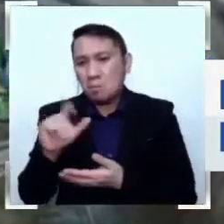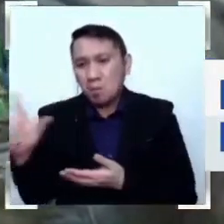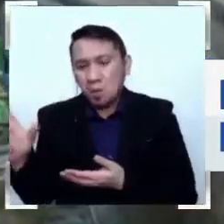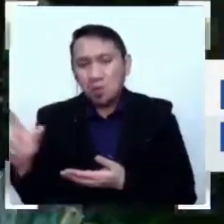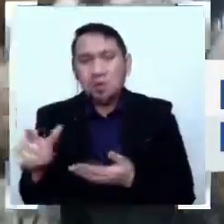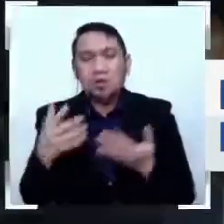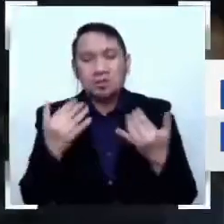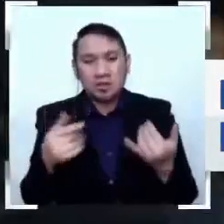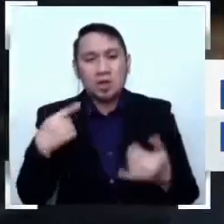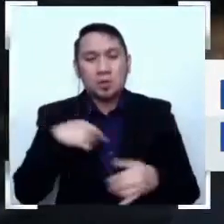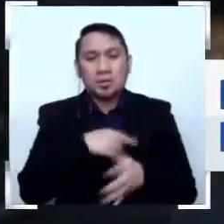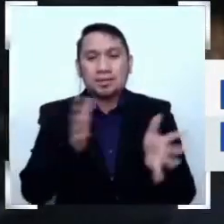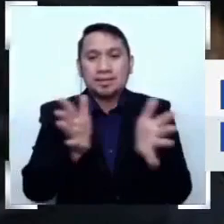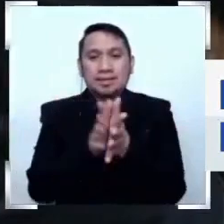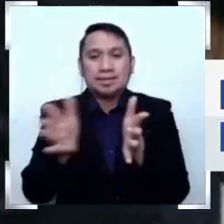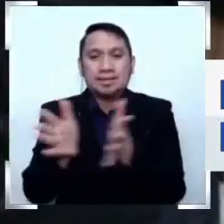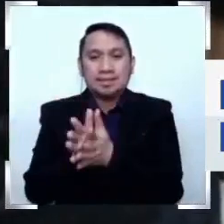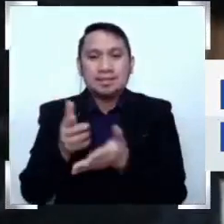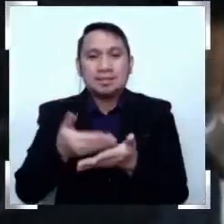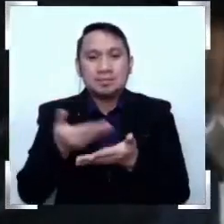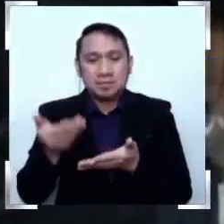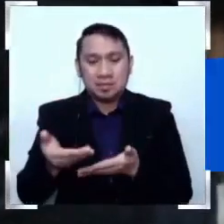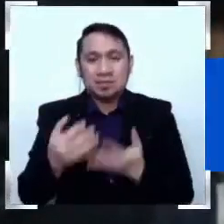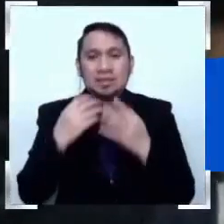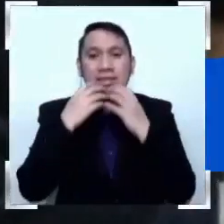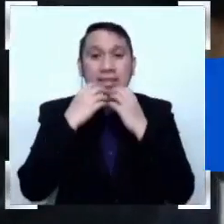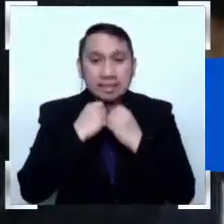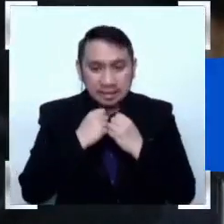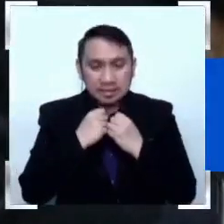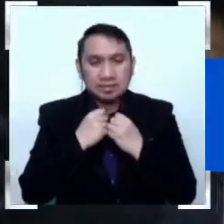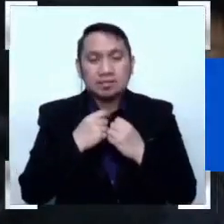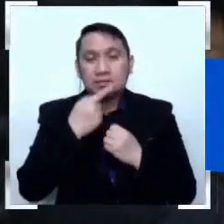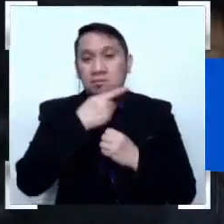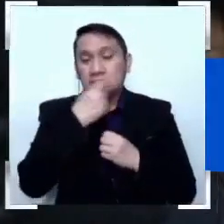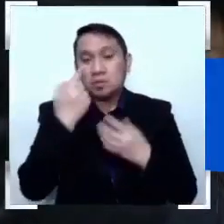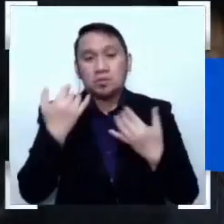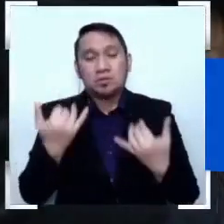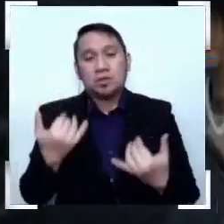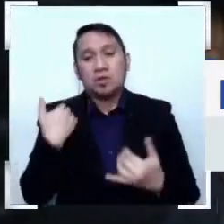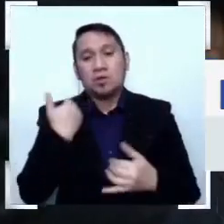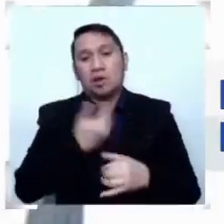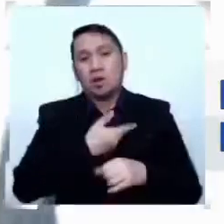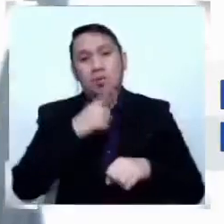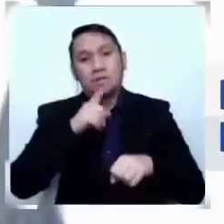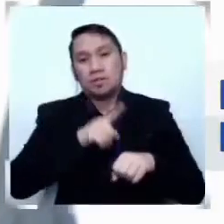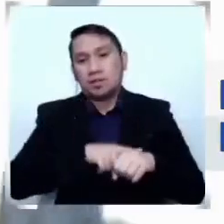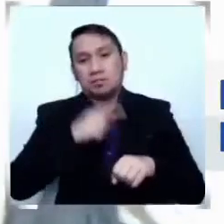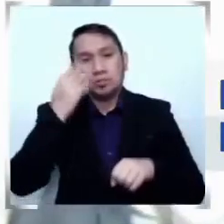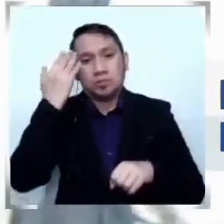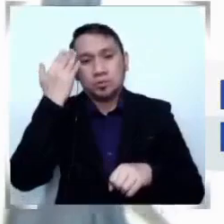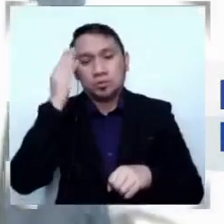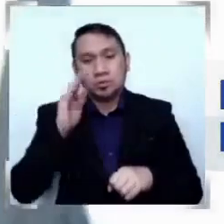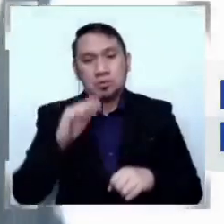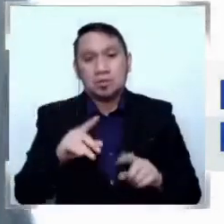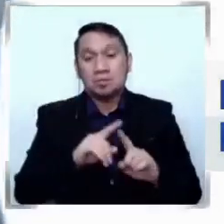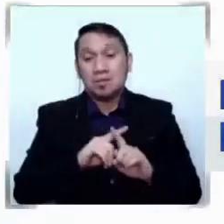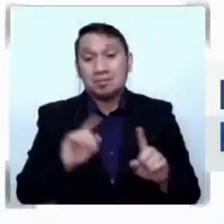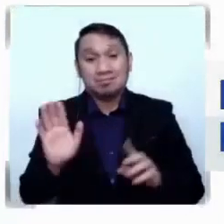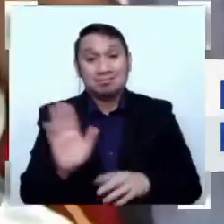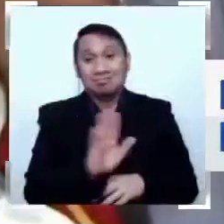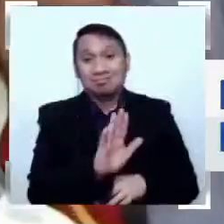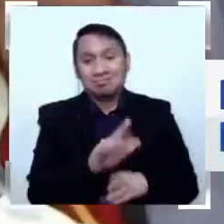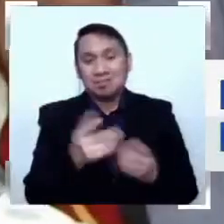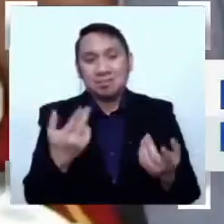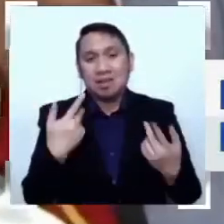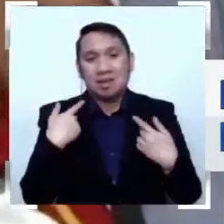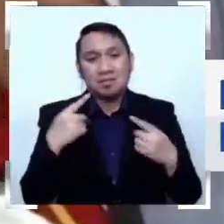muna ngayon. Talaga magtipid dahil siyempre sa panahon ngayon, hindi mo maano eh. Pero si Lola Thelma, iba ang pananaw kung